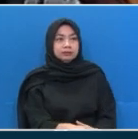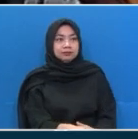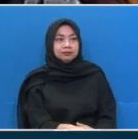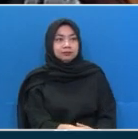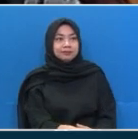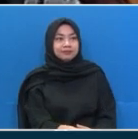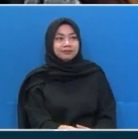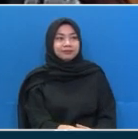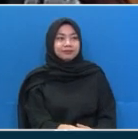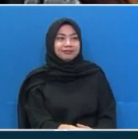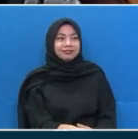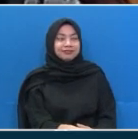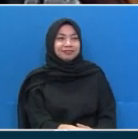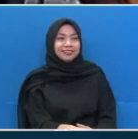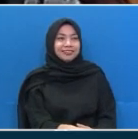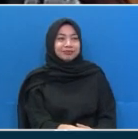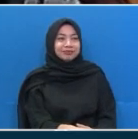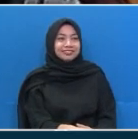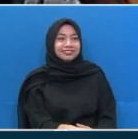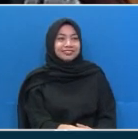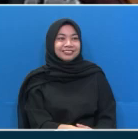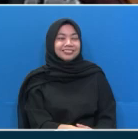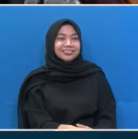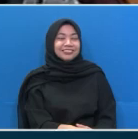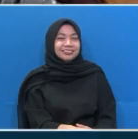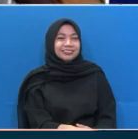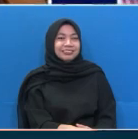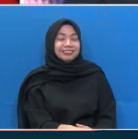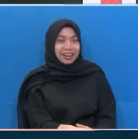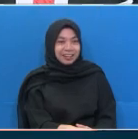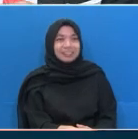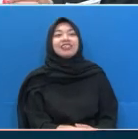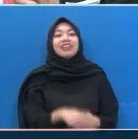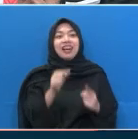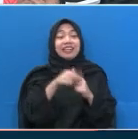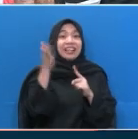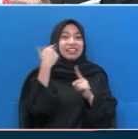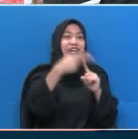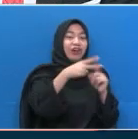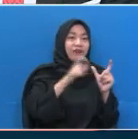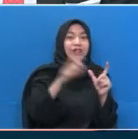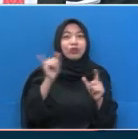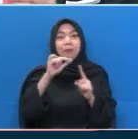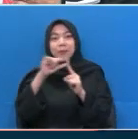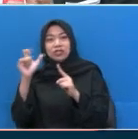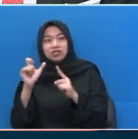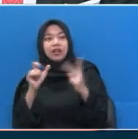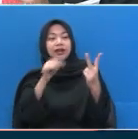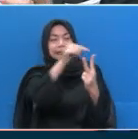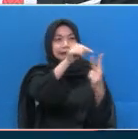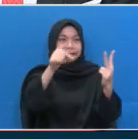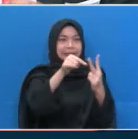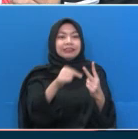kuasa hukum Ferdi sambo dan juga Putri Candrawati tadi adalah pada saat dilaksanakan tes poligraf kondisi